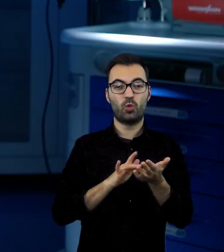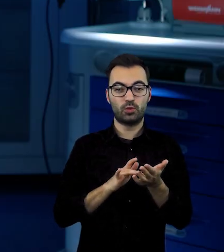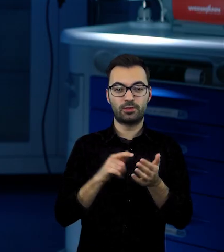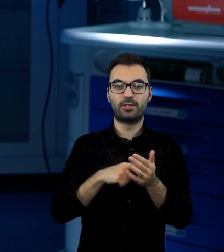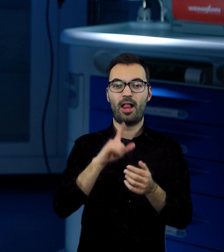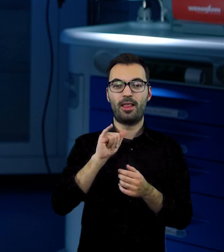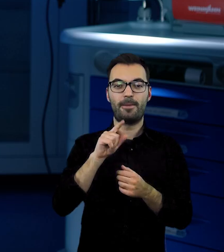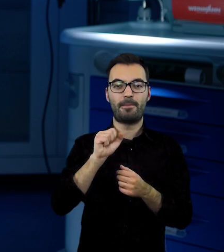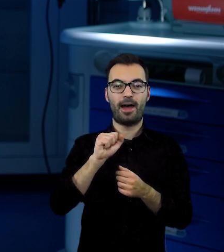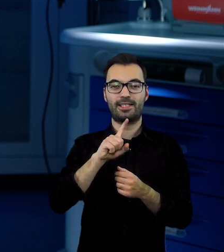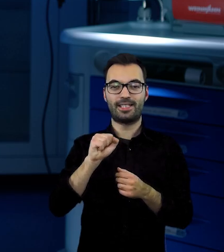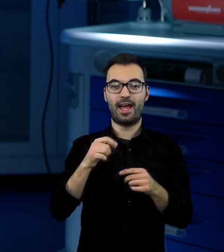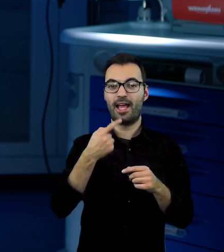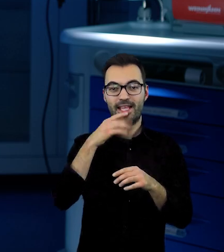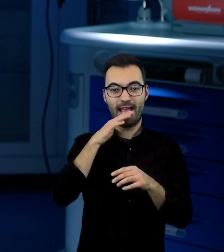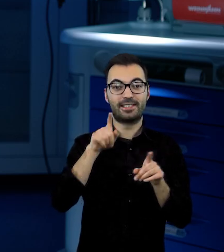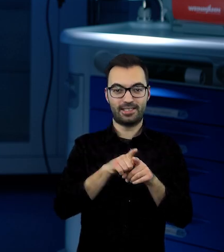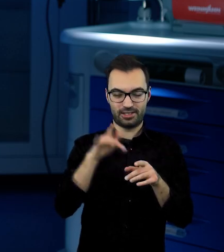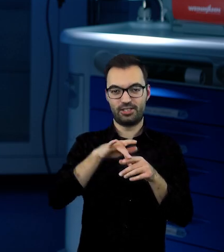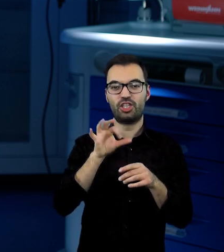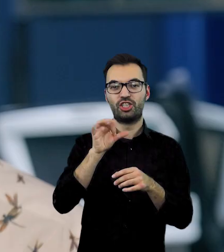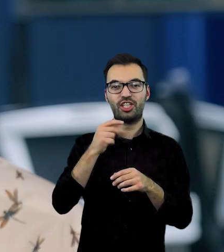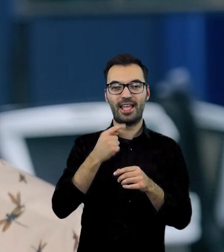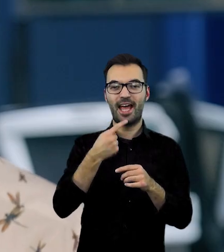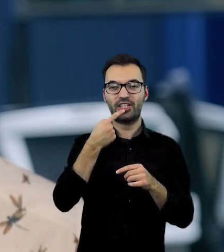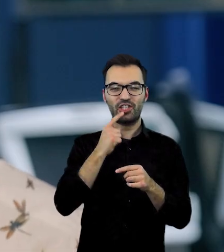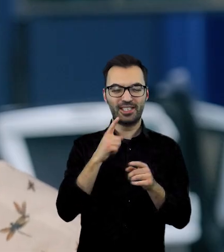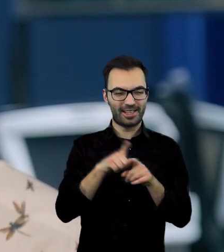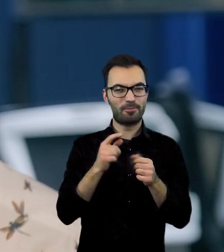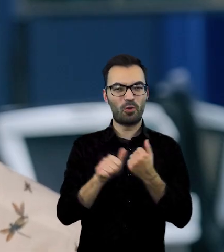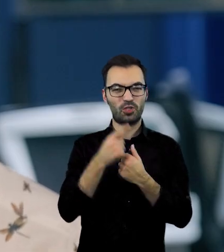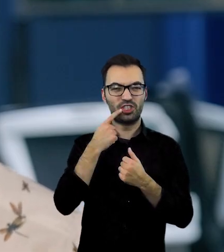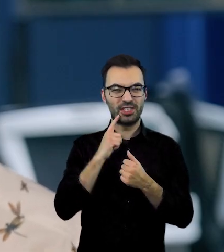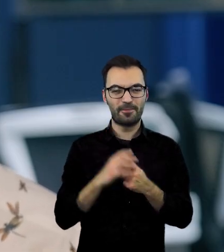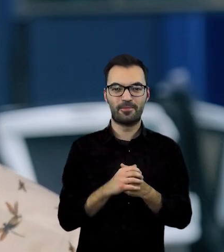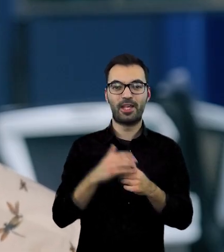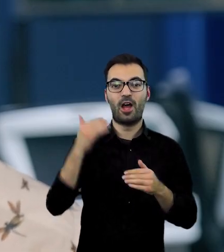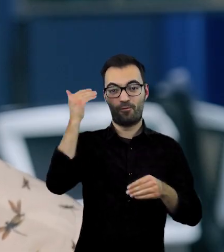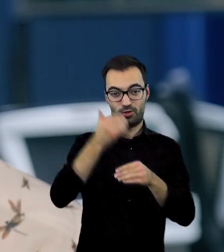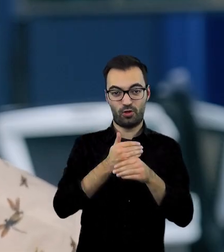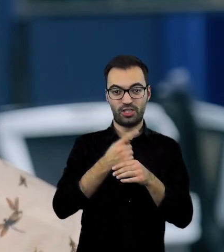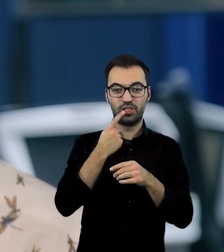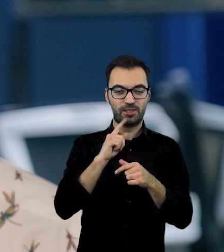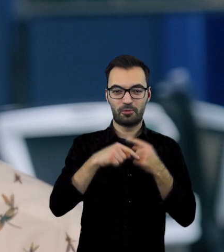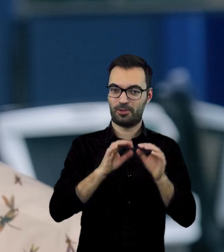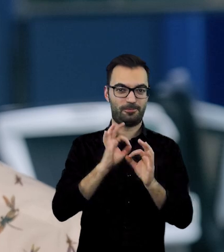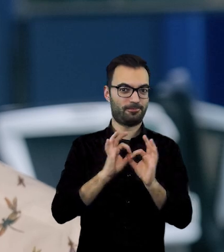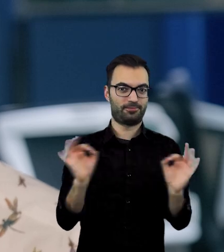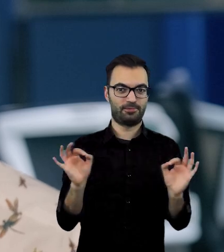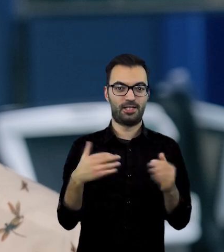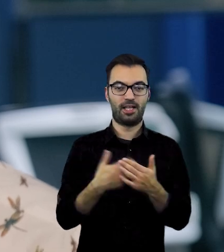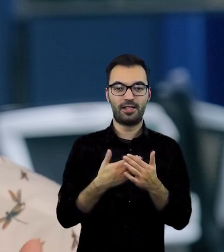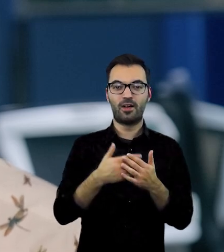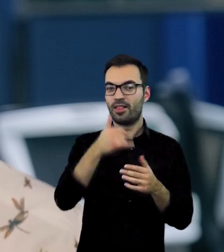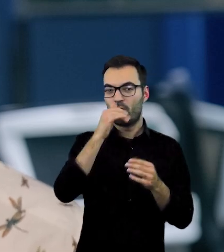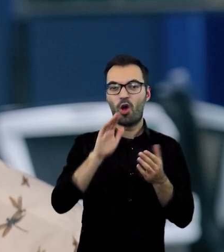kolei lipaza językowa, także występująca w ślinie. Warto pamiętać, że nocą produkcja śliny niemal ustaje. Wówczas przestaje